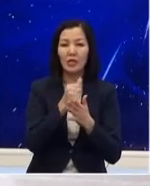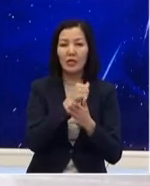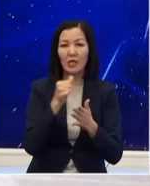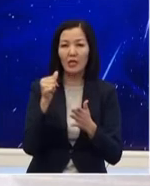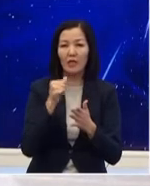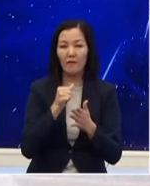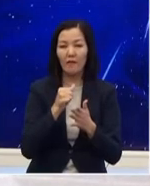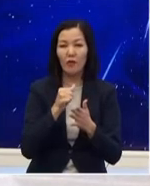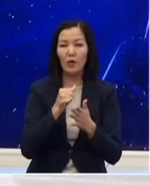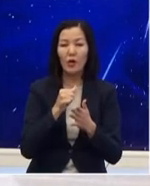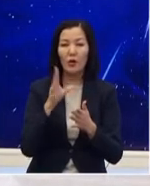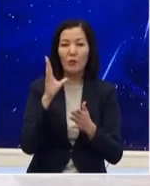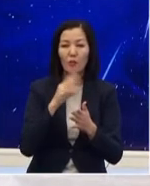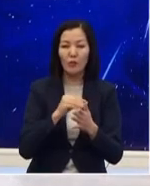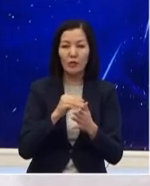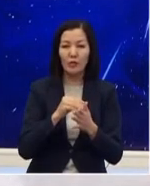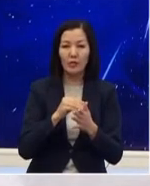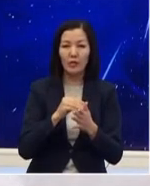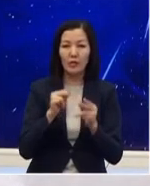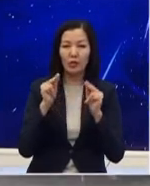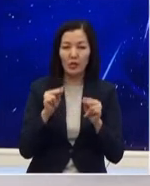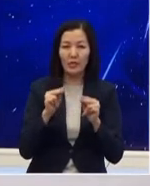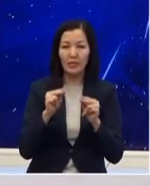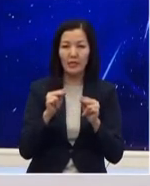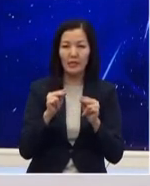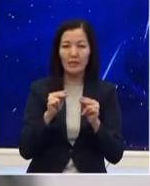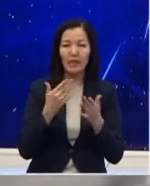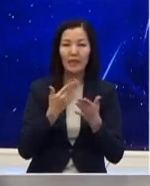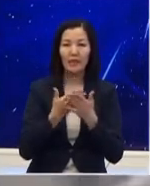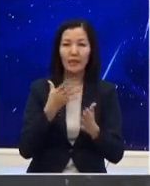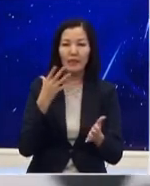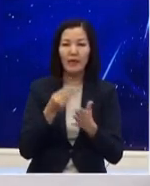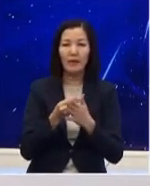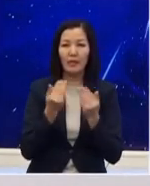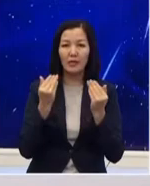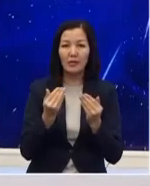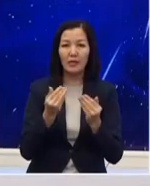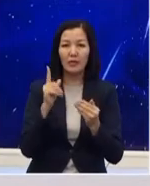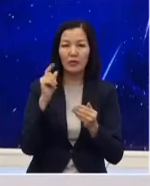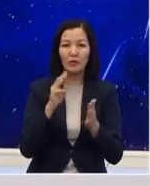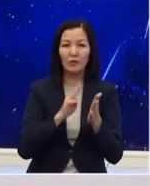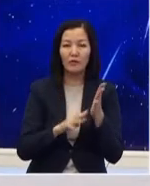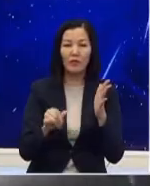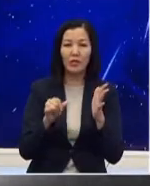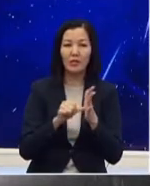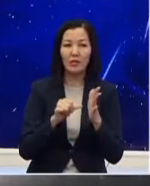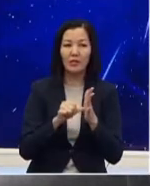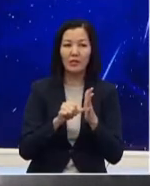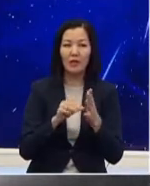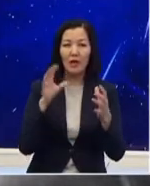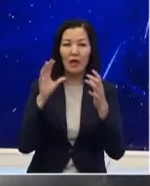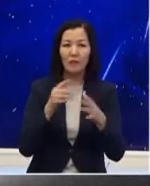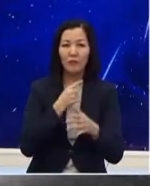уверяют сотрудники отдела пассажирского транспорта. Анонсированный ими метод оплаты действует уже в 196 из 230